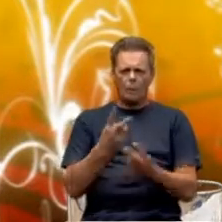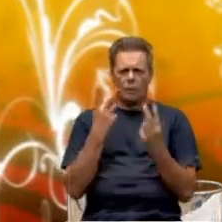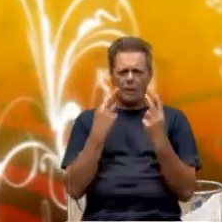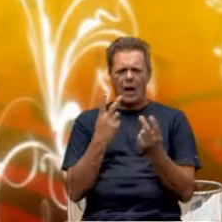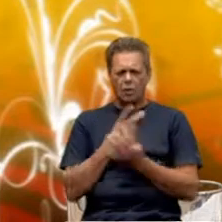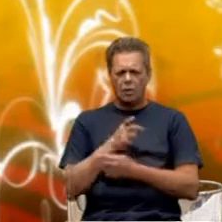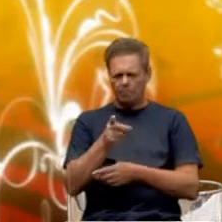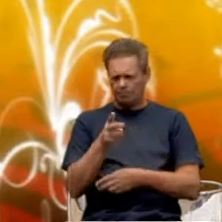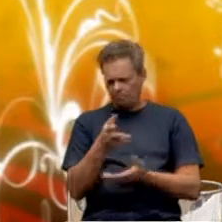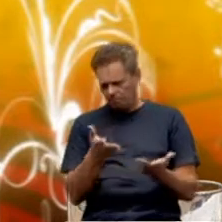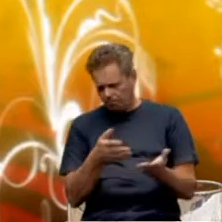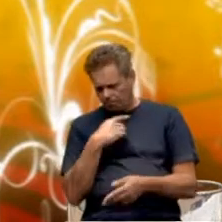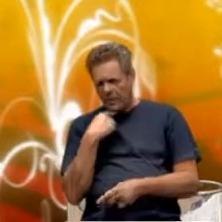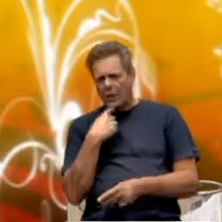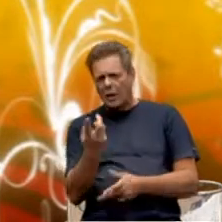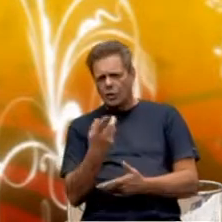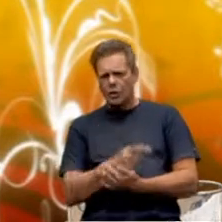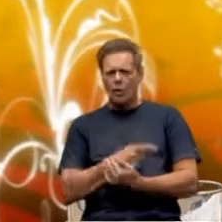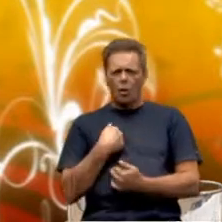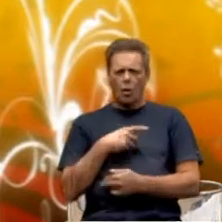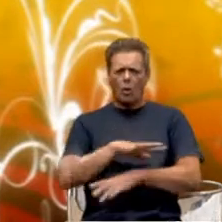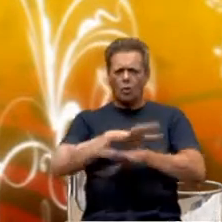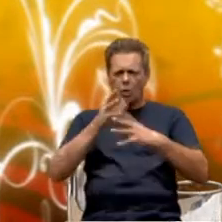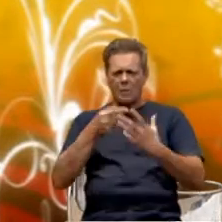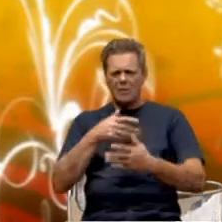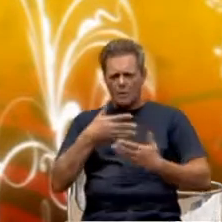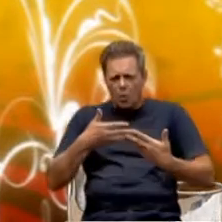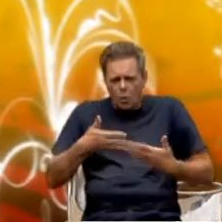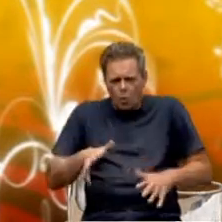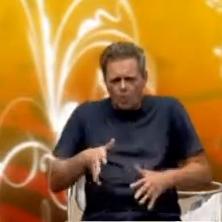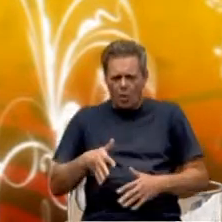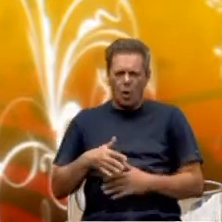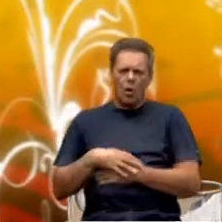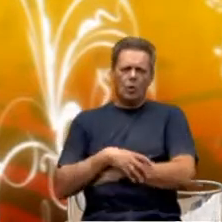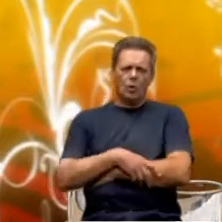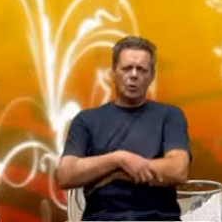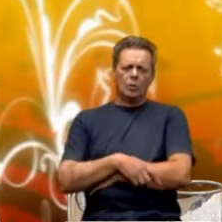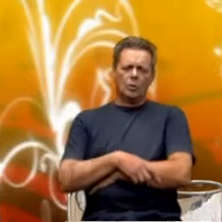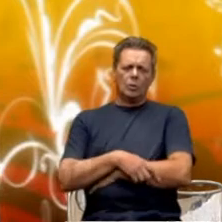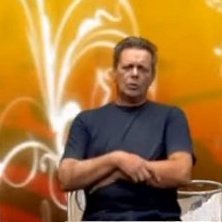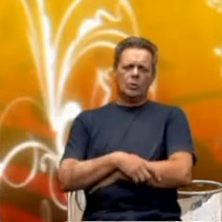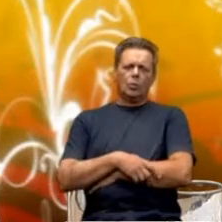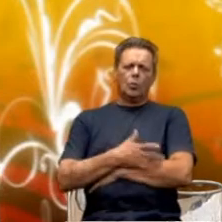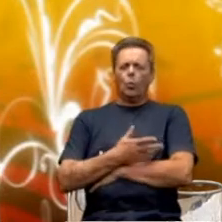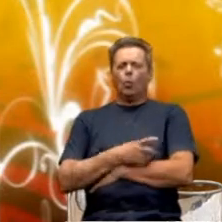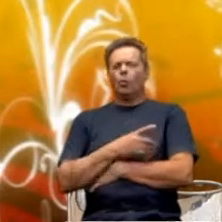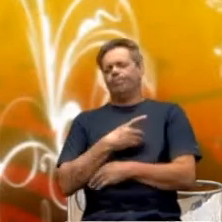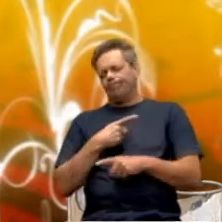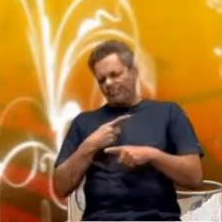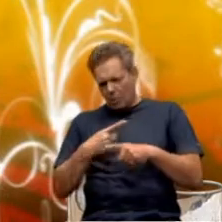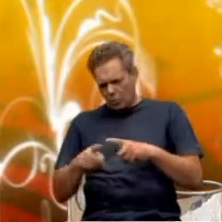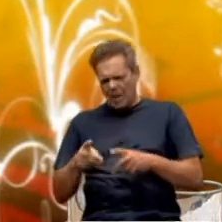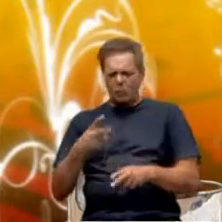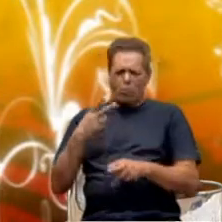tu spomenuti, ono što mi svi gubimo u svom, ja bih rekla, nekoj nedostatku,